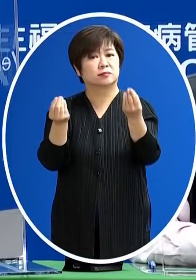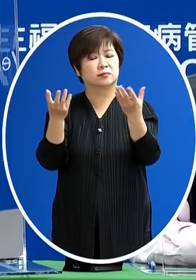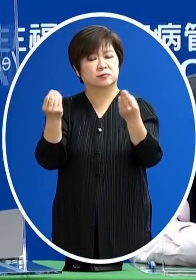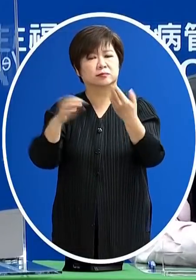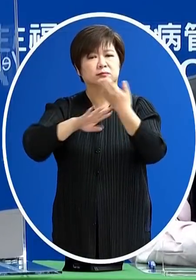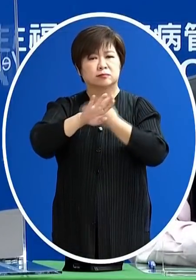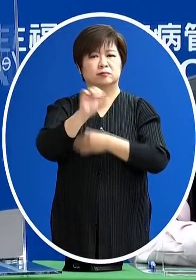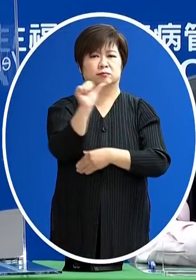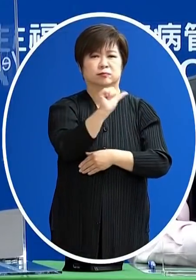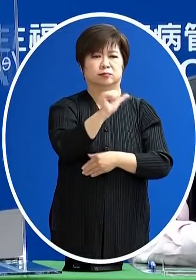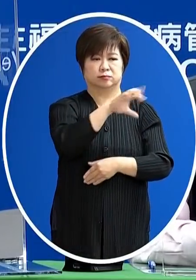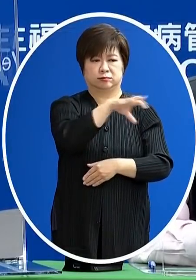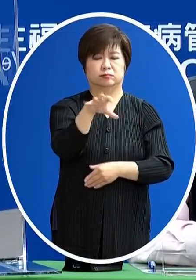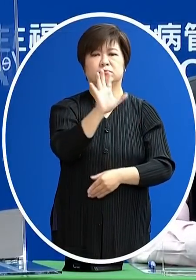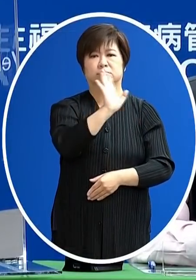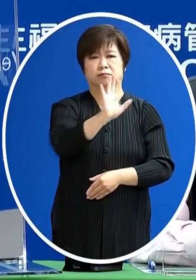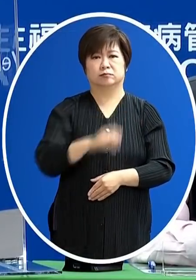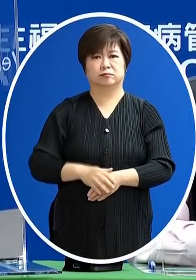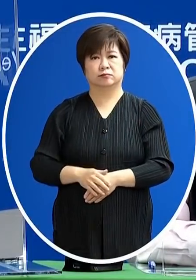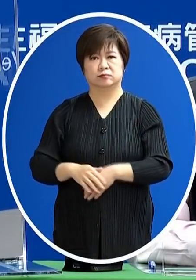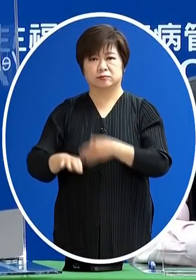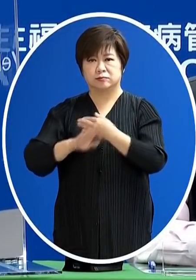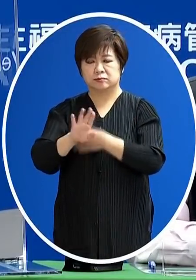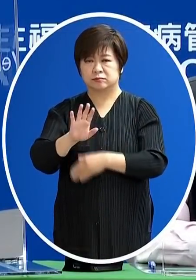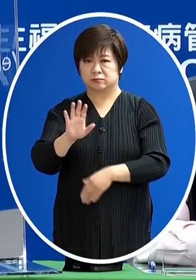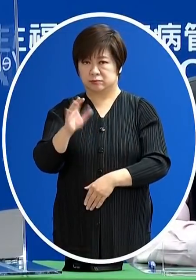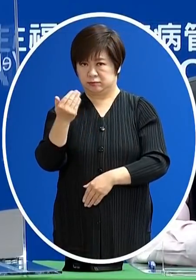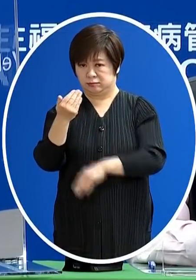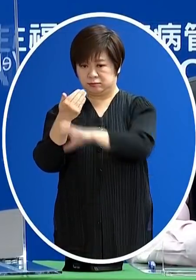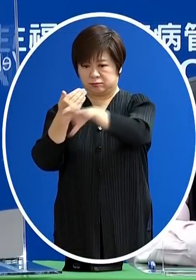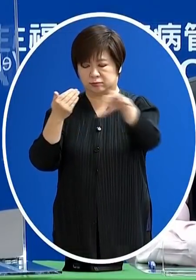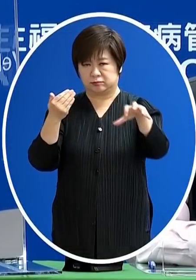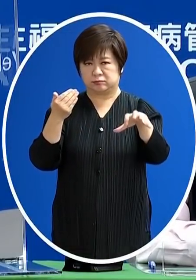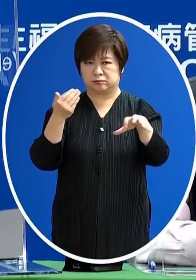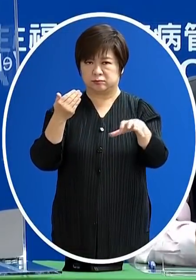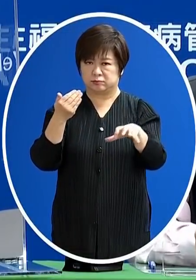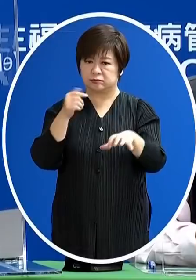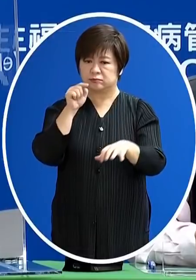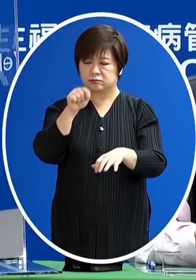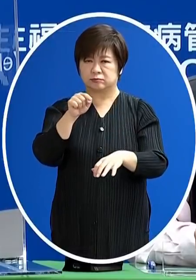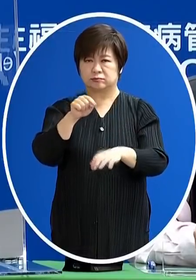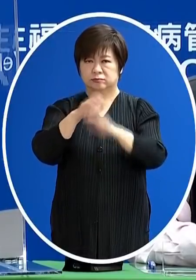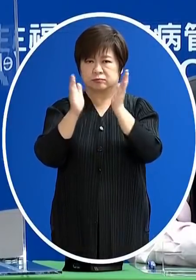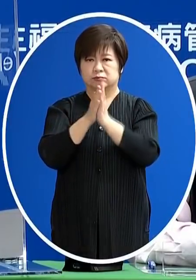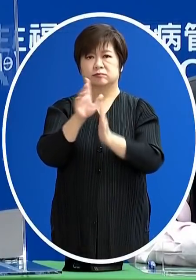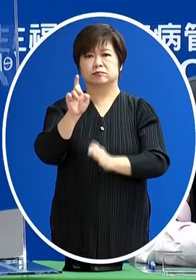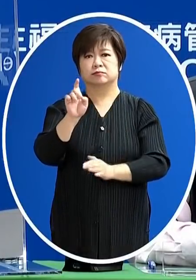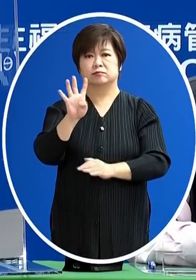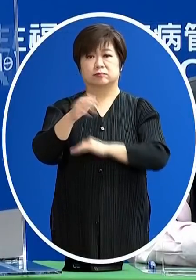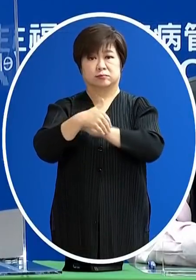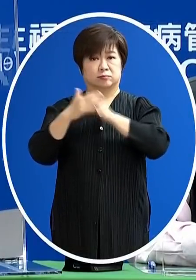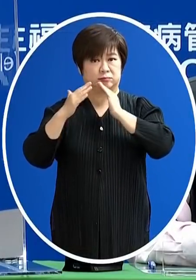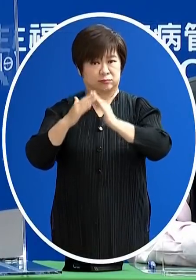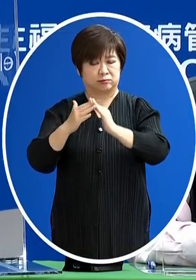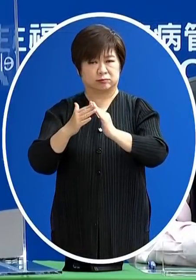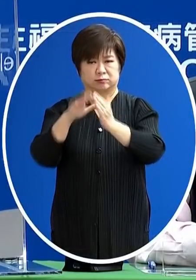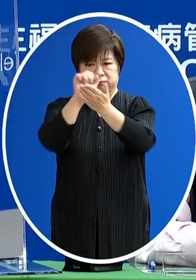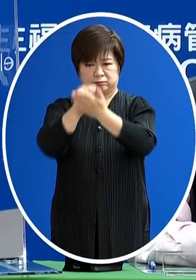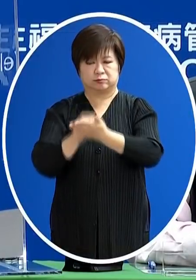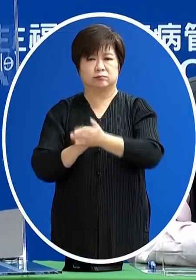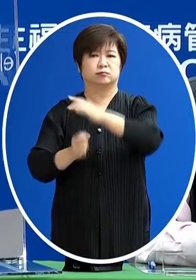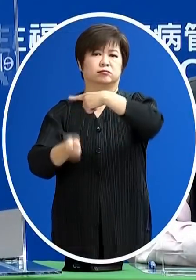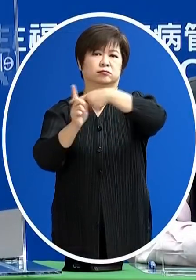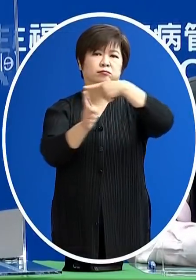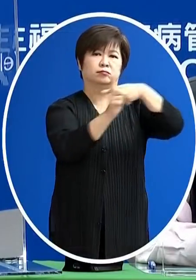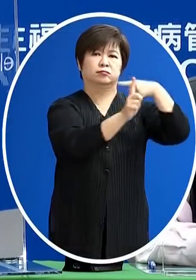那其他的县市里面有9个，所以总共是14个县市都有相关的案例。